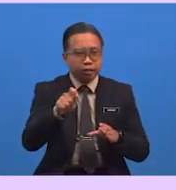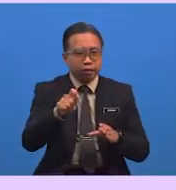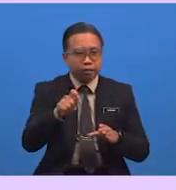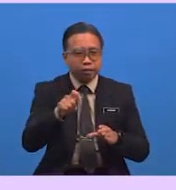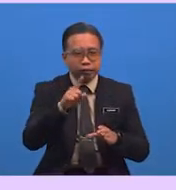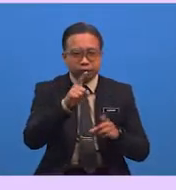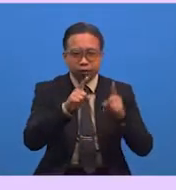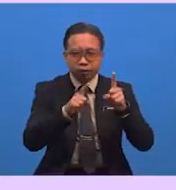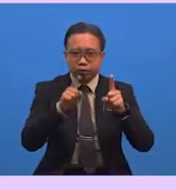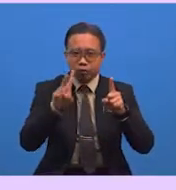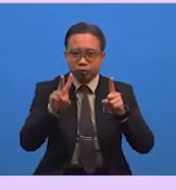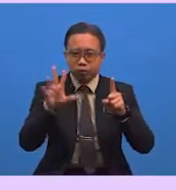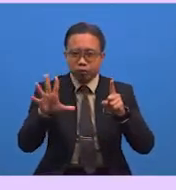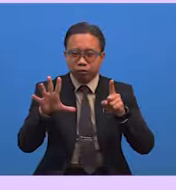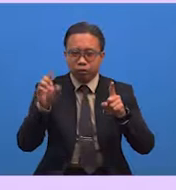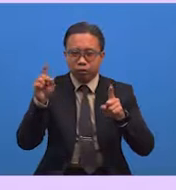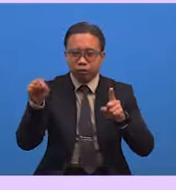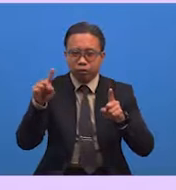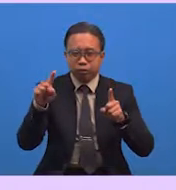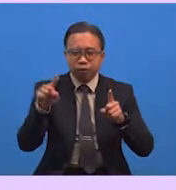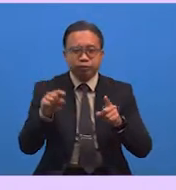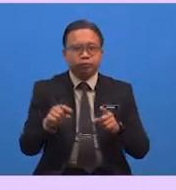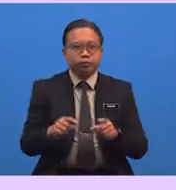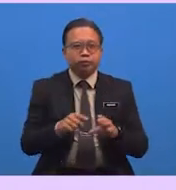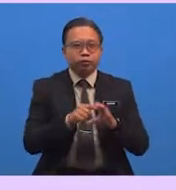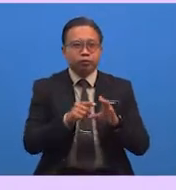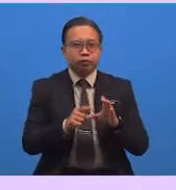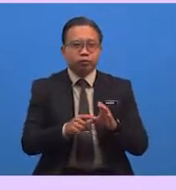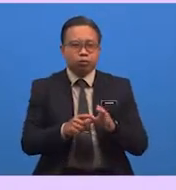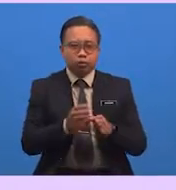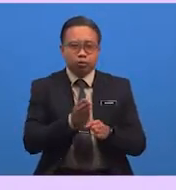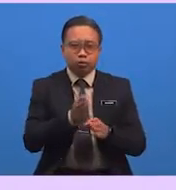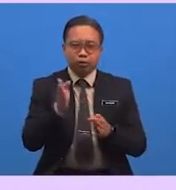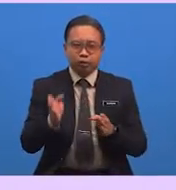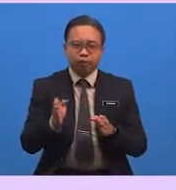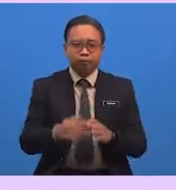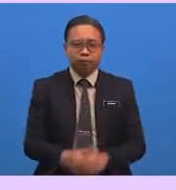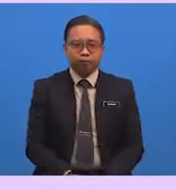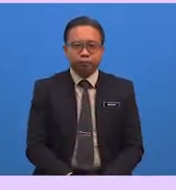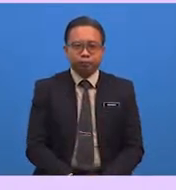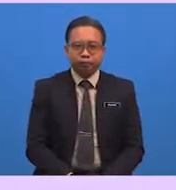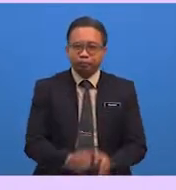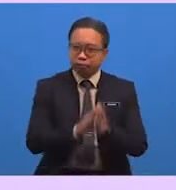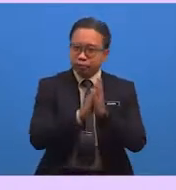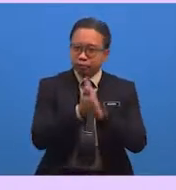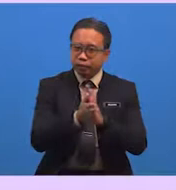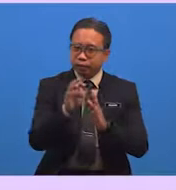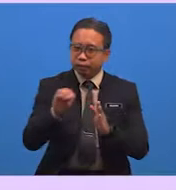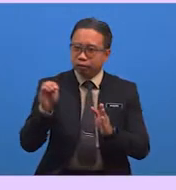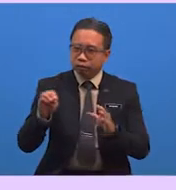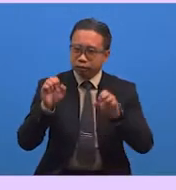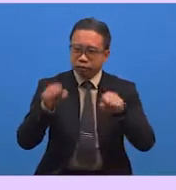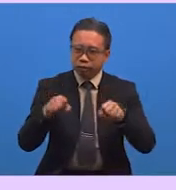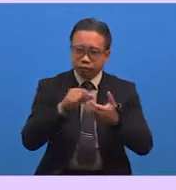sebagai 125 darjah merupakan sudut bersebelahan. Jadi, murid-murid